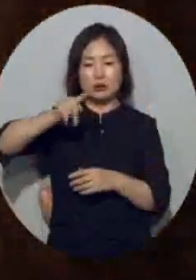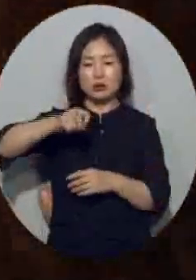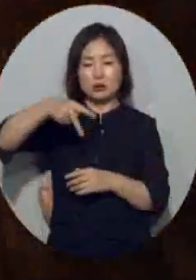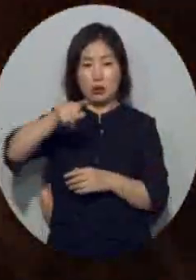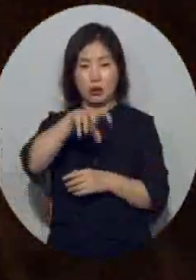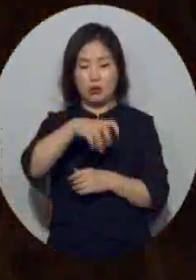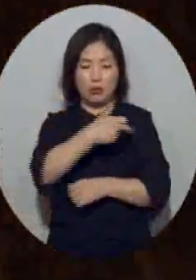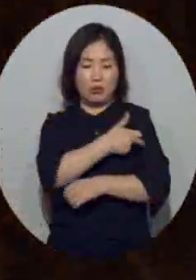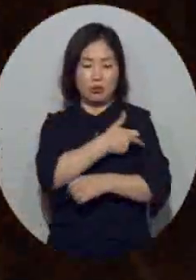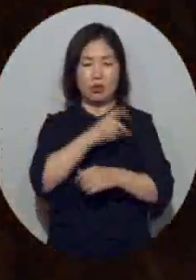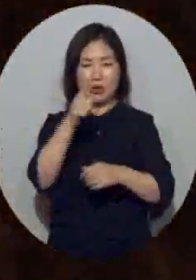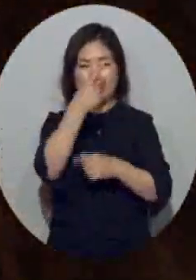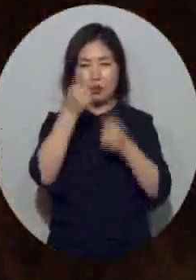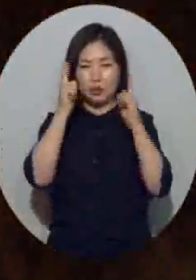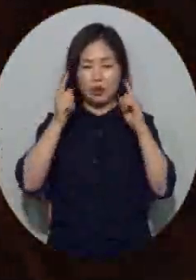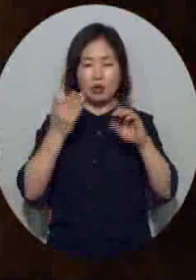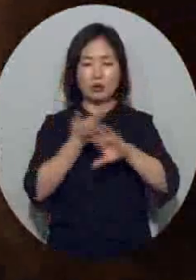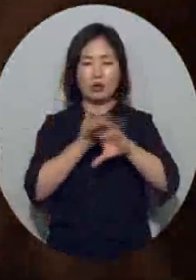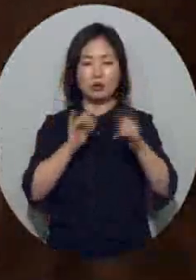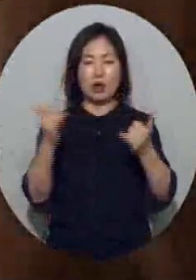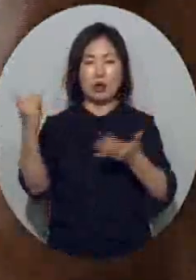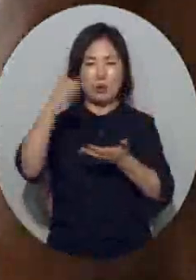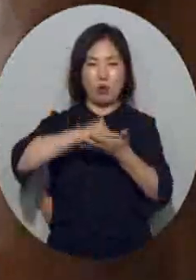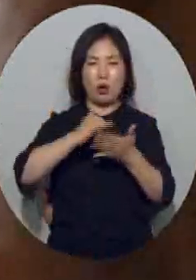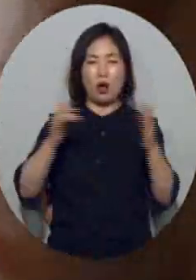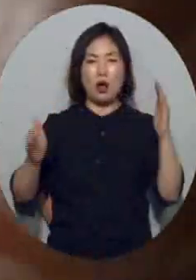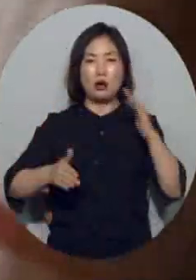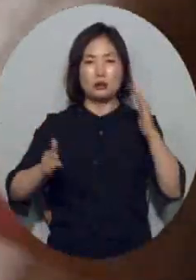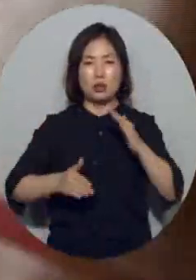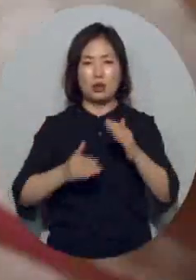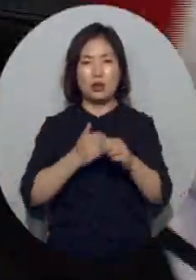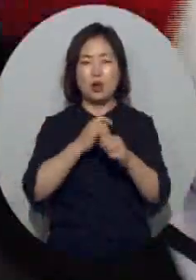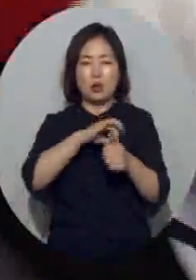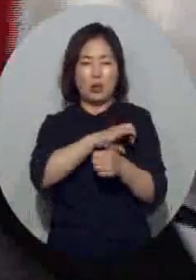예방접종센터에서 계명대 유학생을 비롯한 외국인